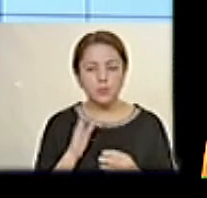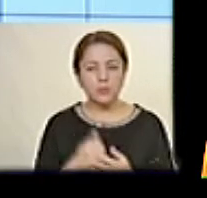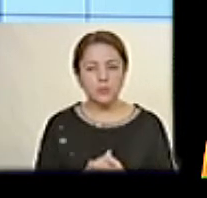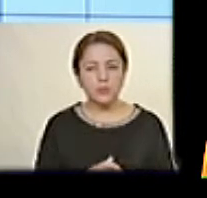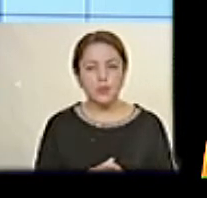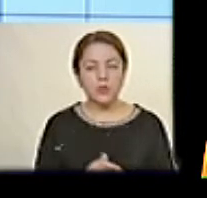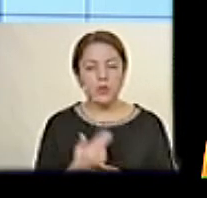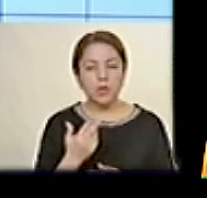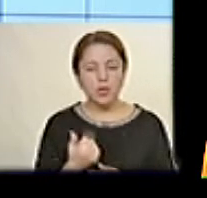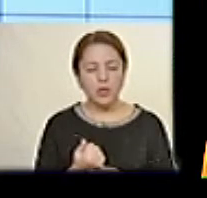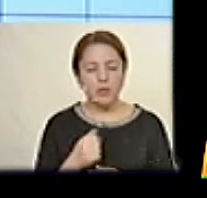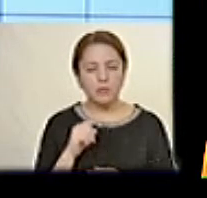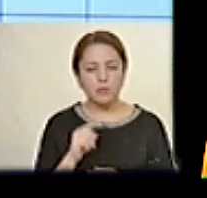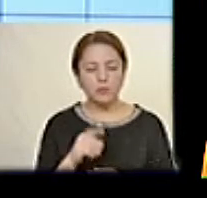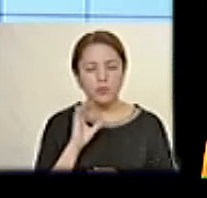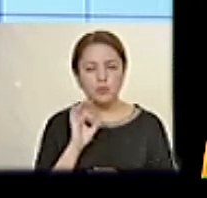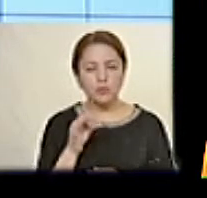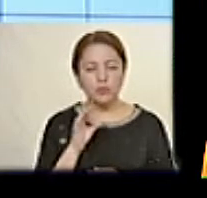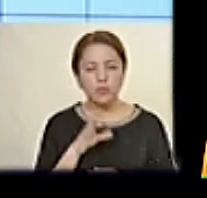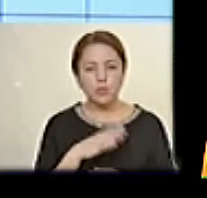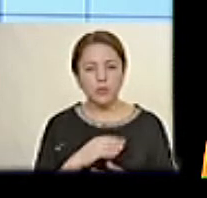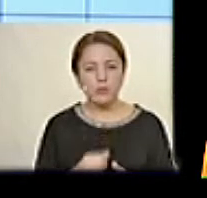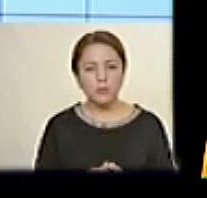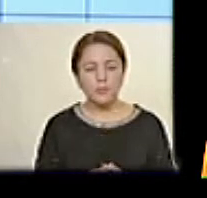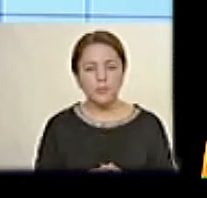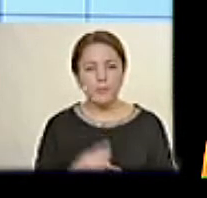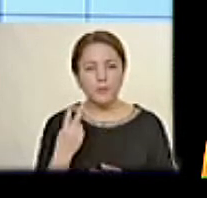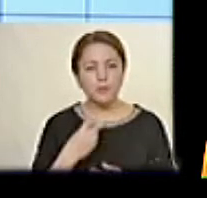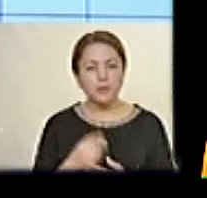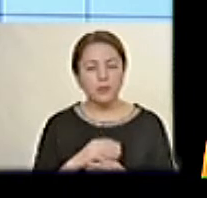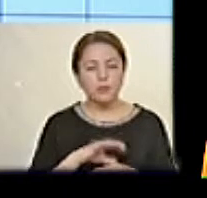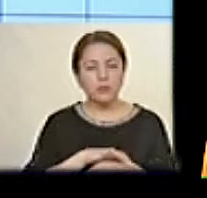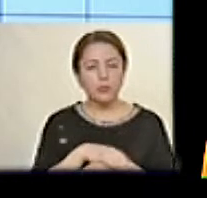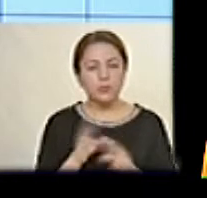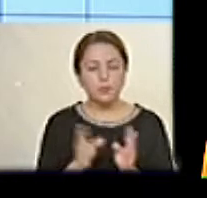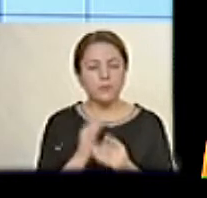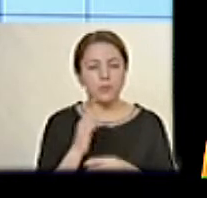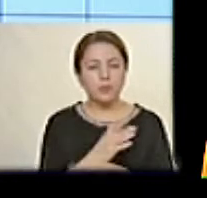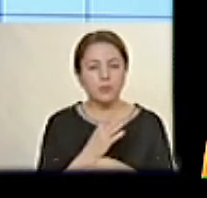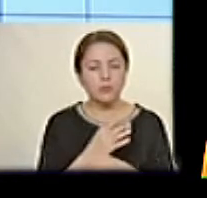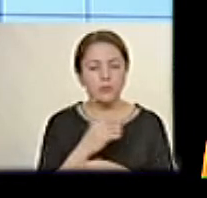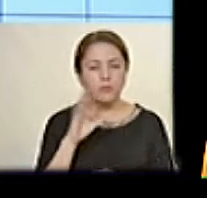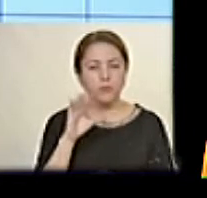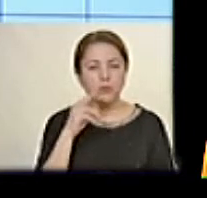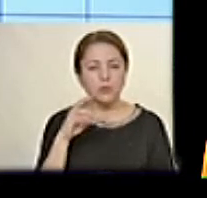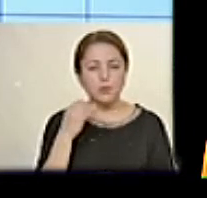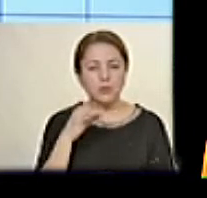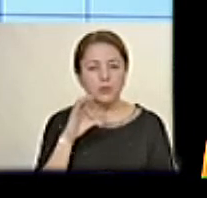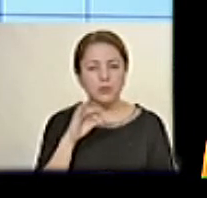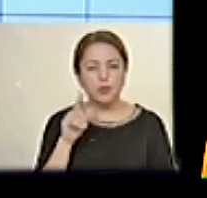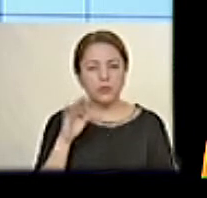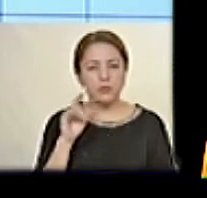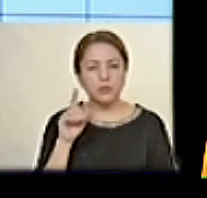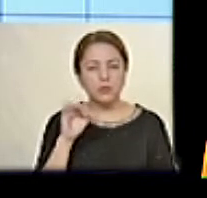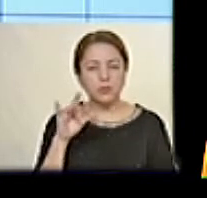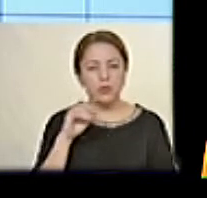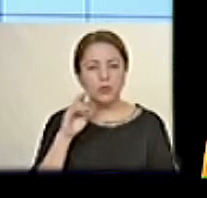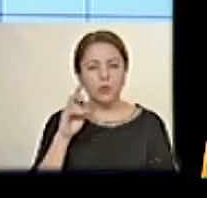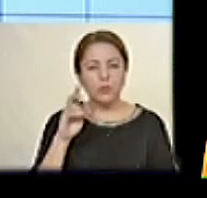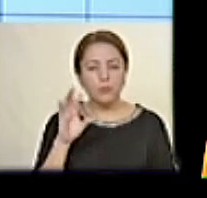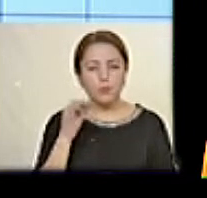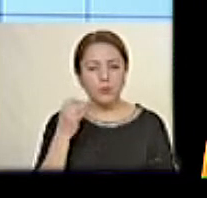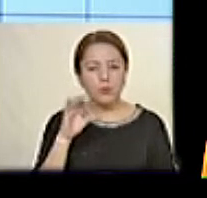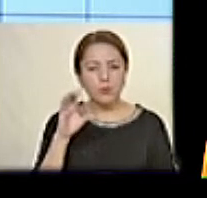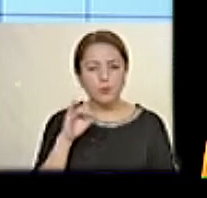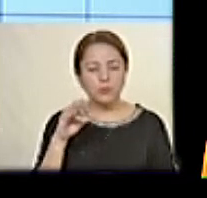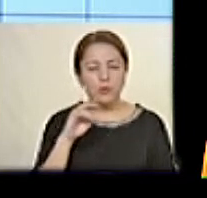Ya'ni ushbu ta'rifimiz to'g'ri ko'rsatilgan ekan. Ikkinchisi, Toshkent bilan Farg'ona vodiysini G'uzor, Boysun, Qumqo'rg'on